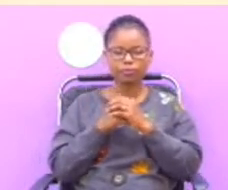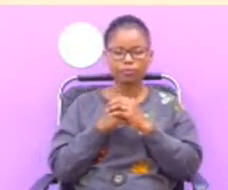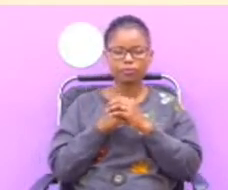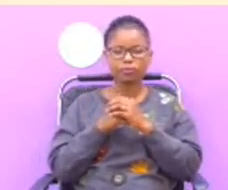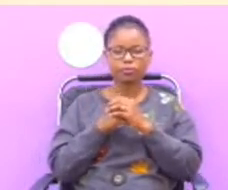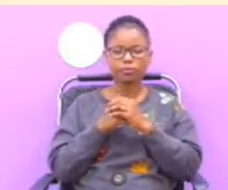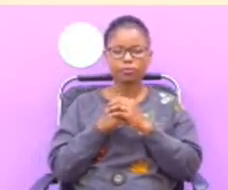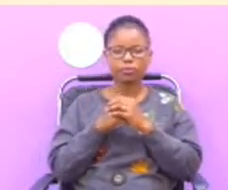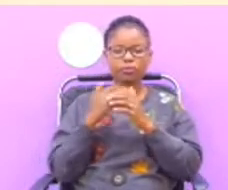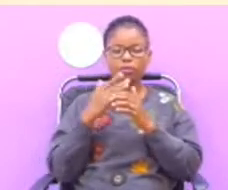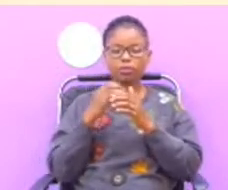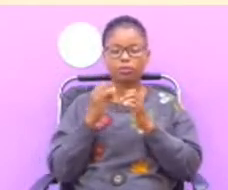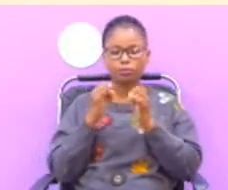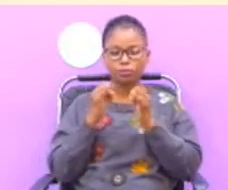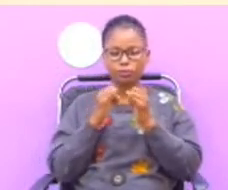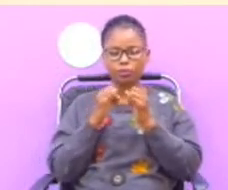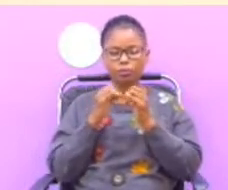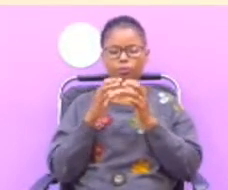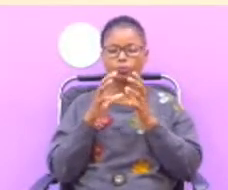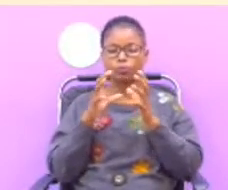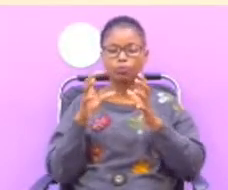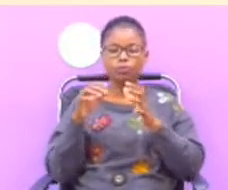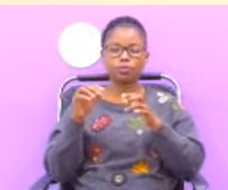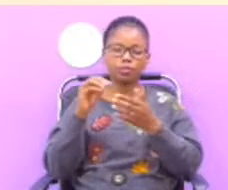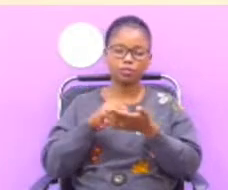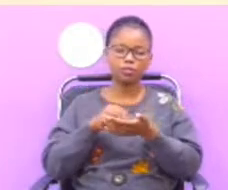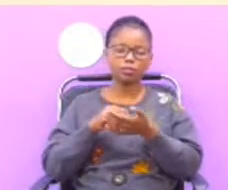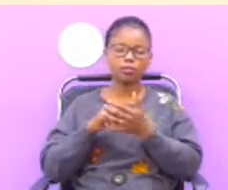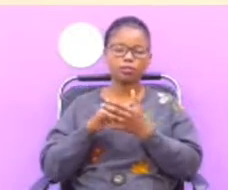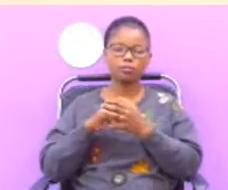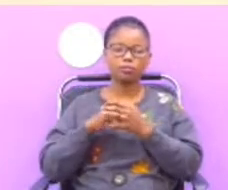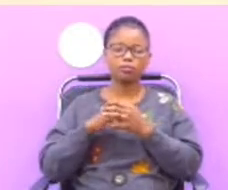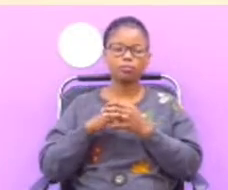Noria muheju niwe onoragia.